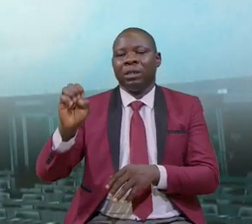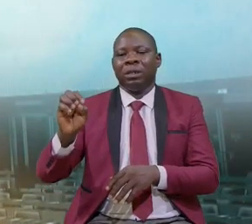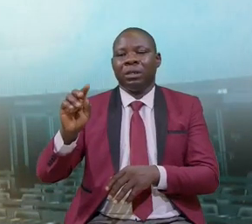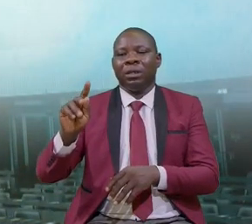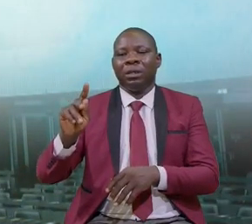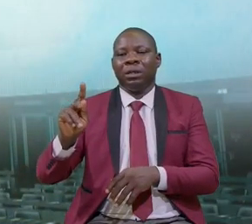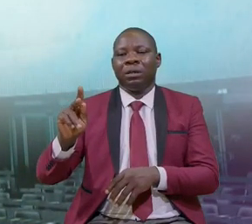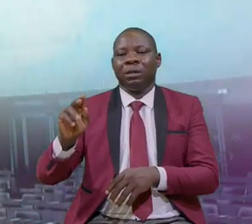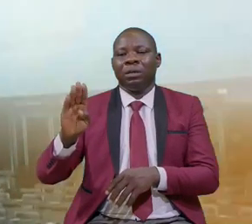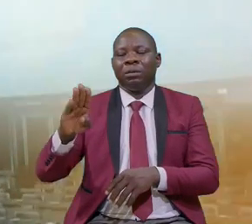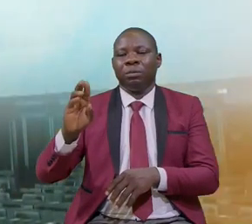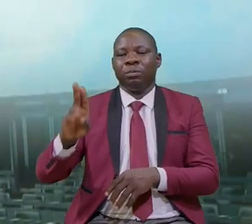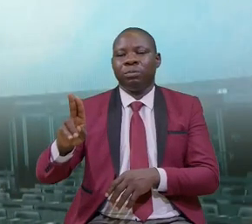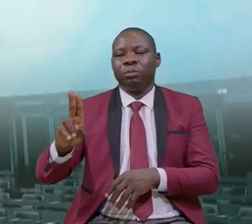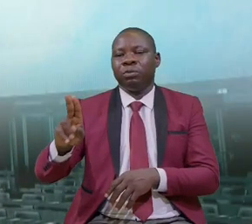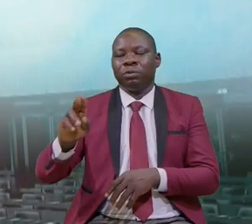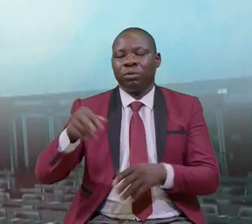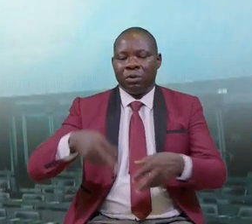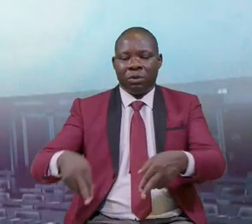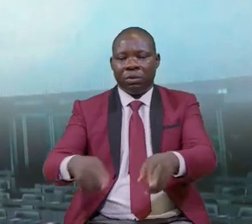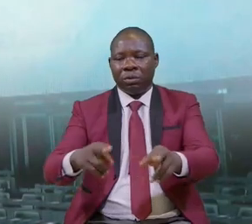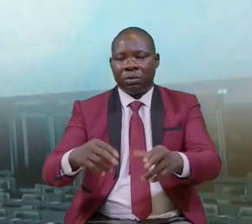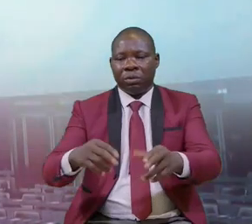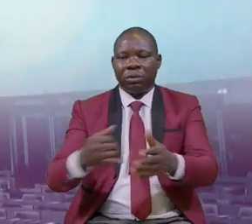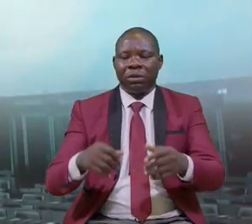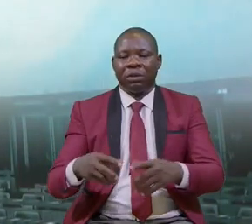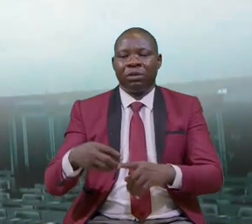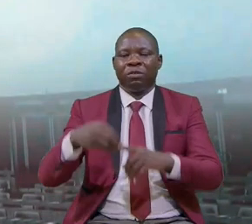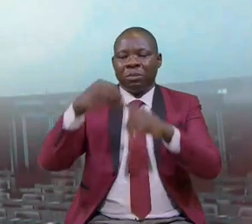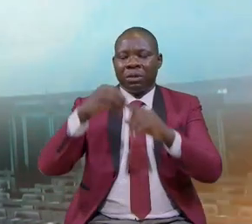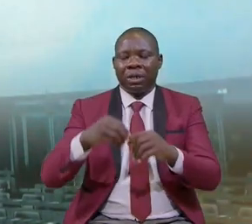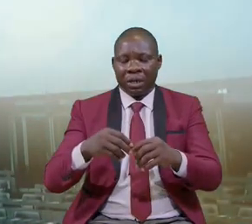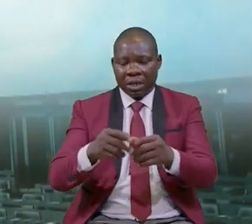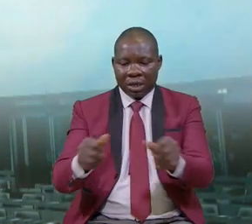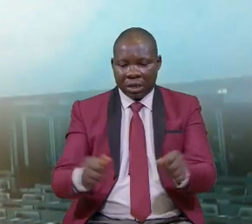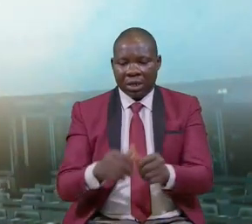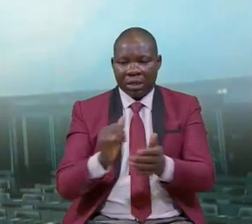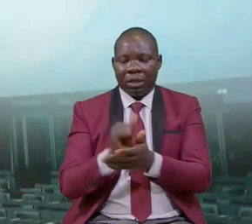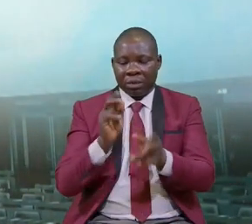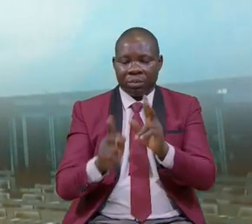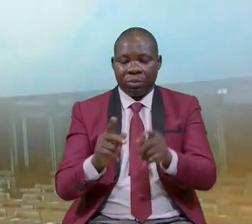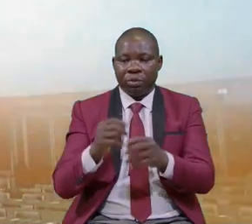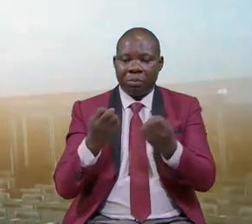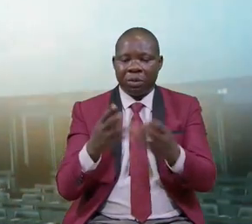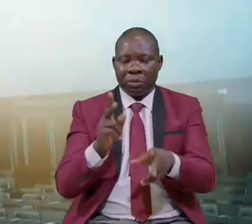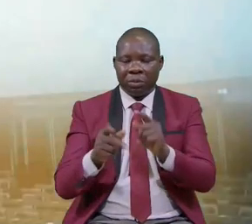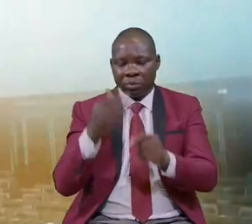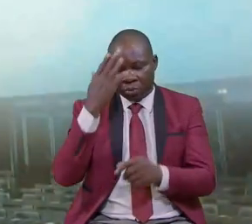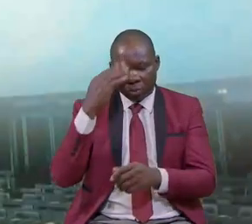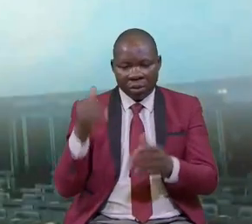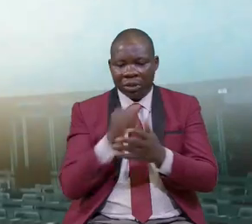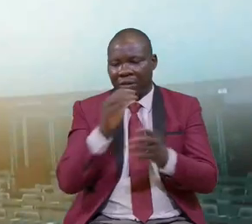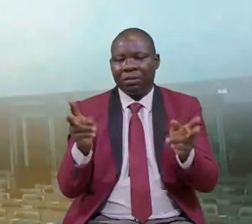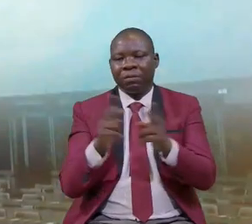pour cette séance qui aura lieu dans votre région, dans votre pays, dans